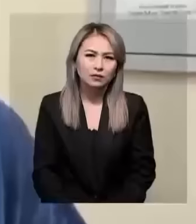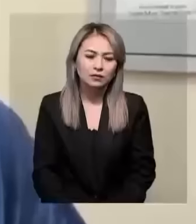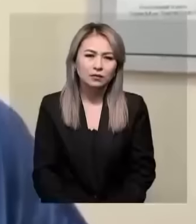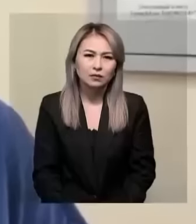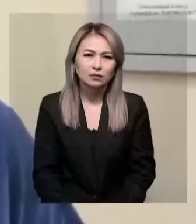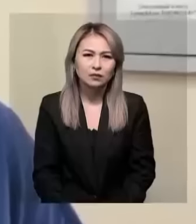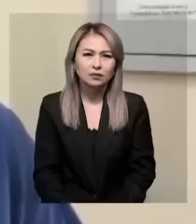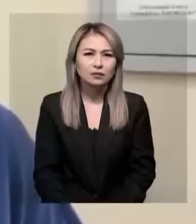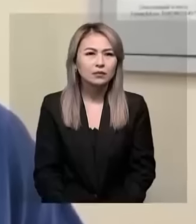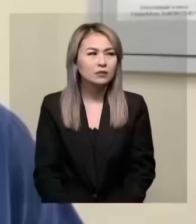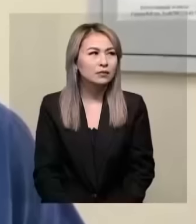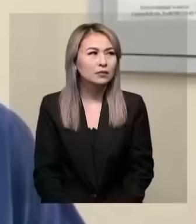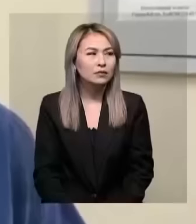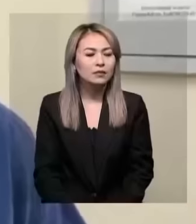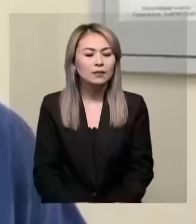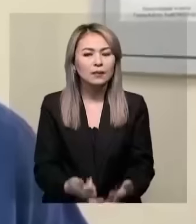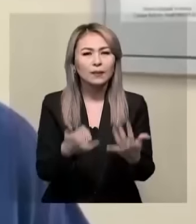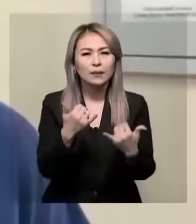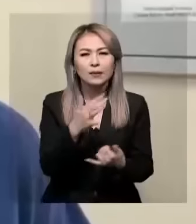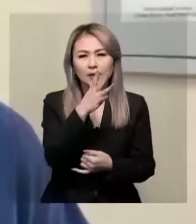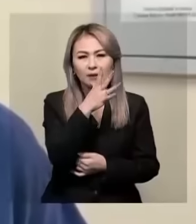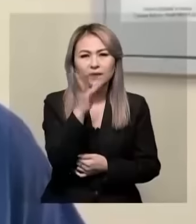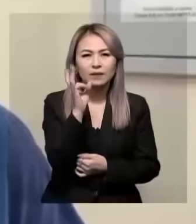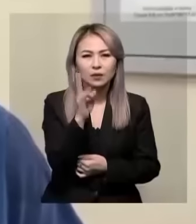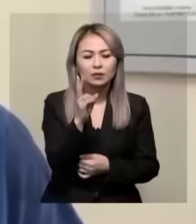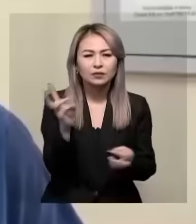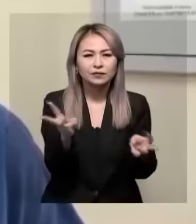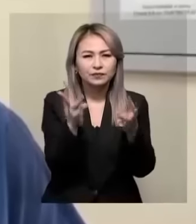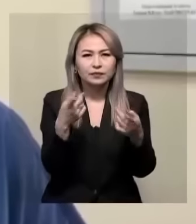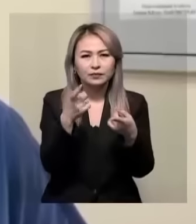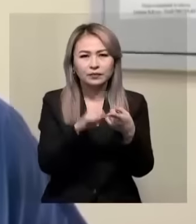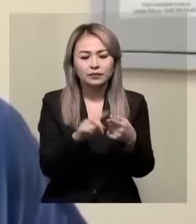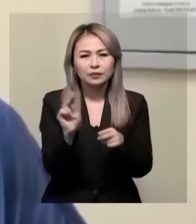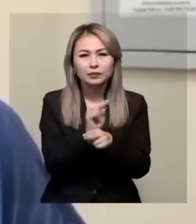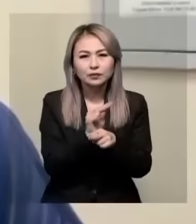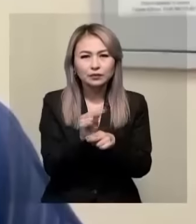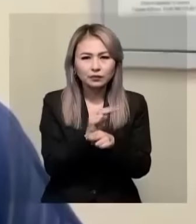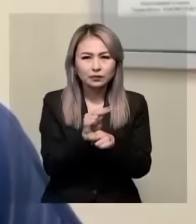Қазір таңда немересі жаңағы күйіп алған жарақаты бойынша амбулаторлы ем қабылдап, үйіне